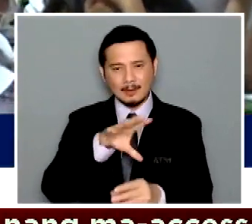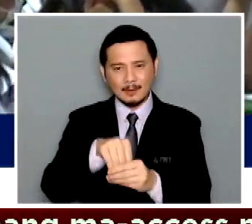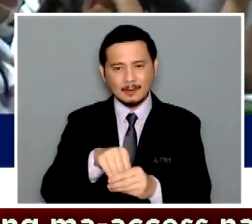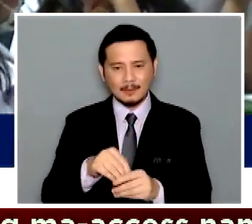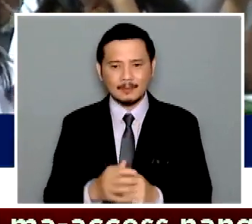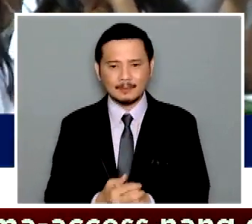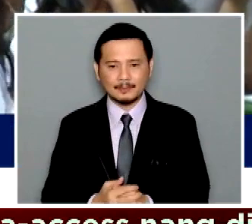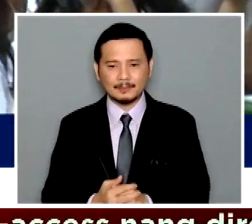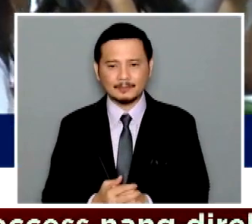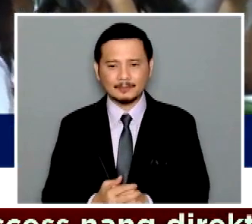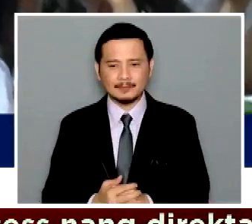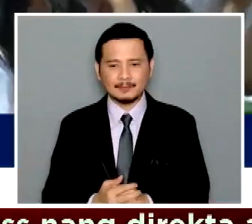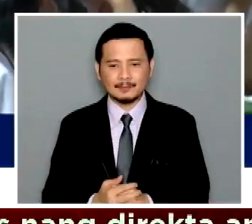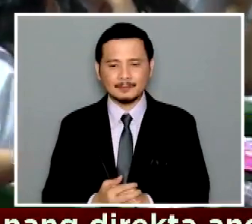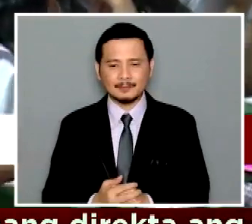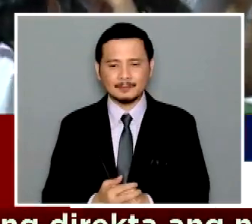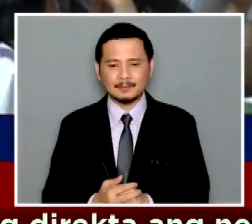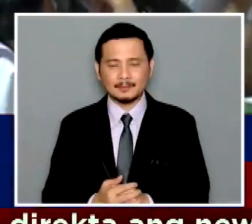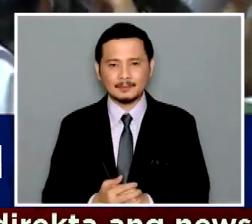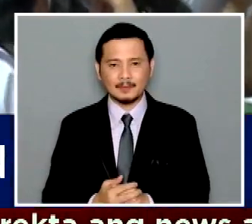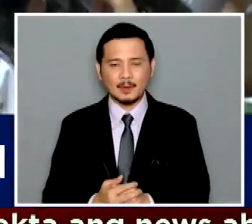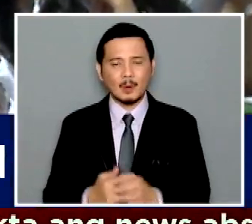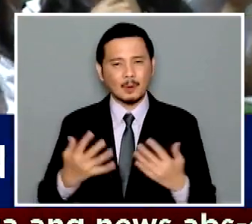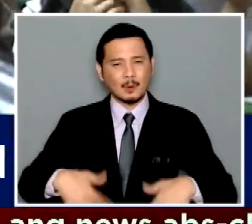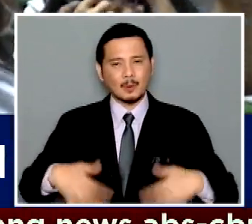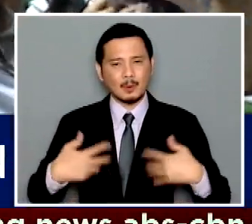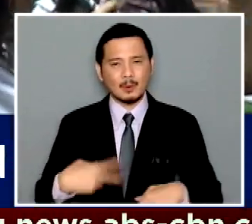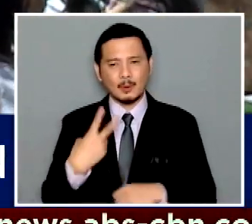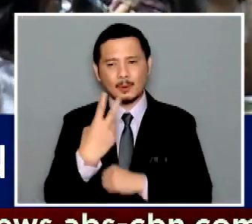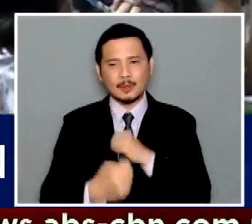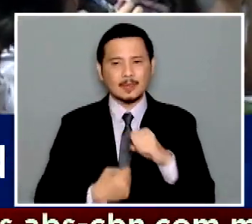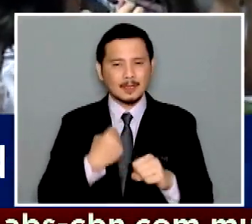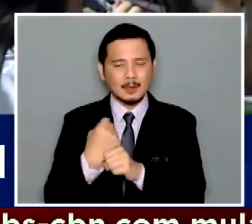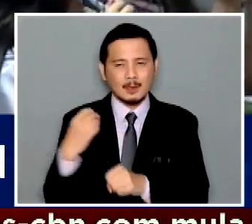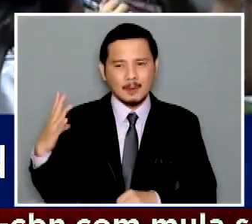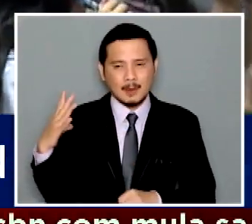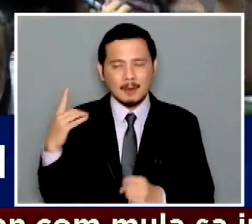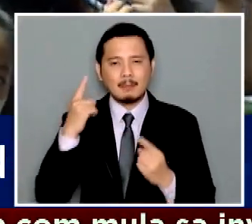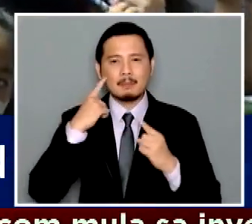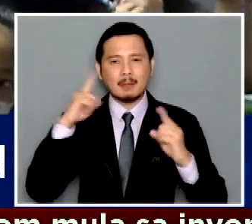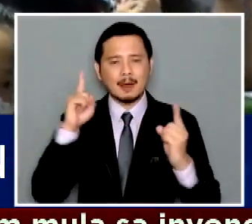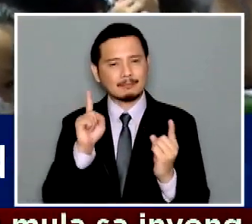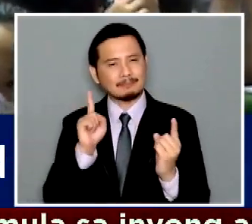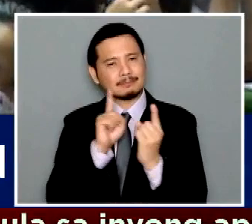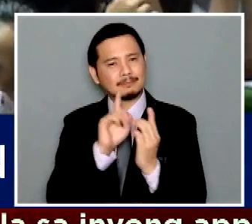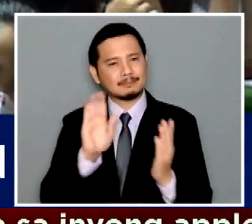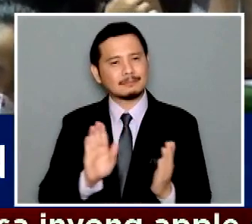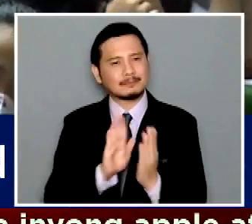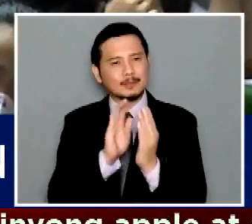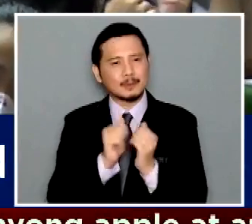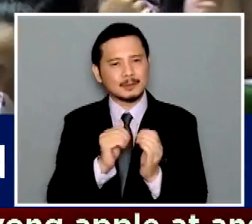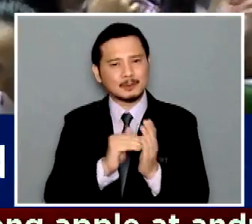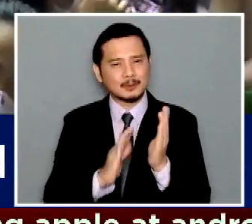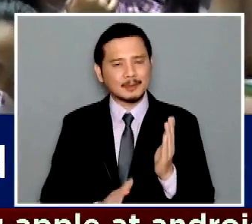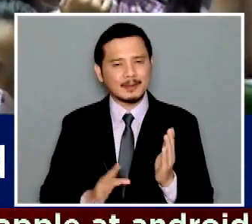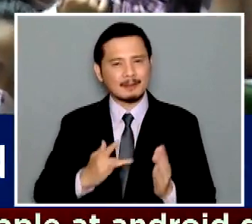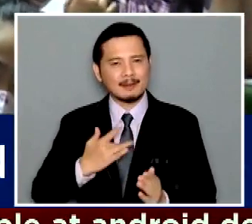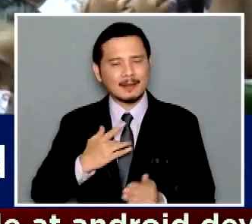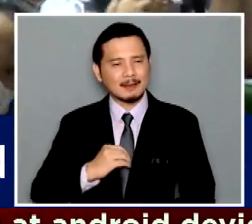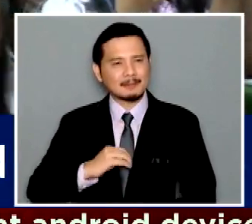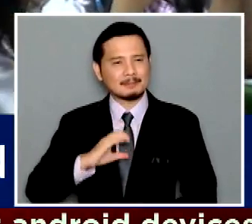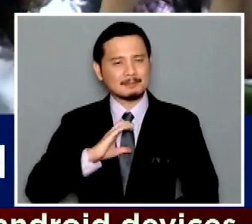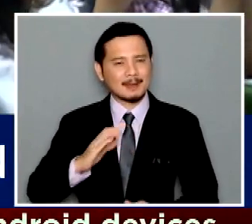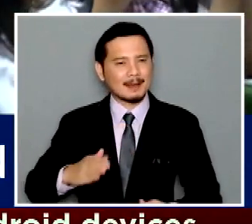ko ulit makakasama yung aking mga estudyante. Ngayon talagang face-to-face is real na talaga. Hindi talaga ako nakatulog